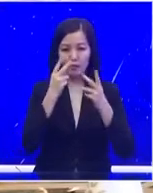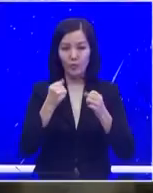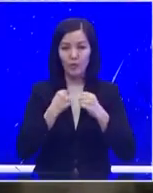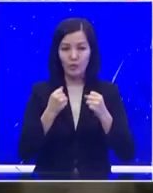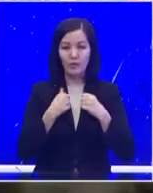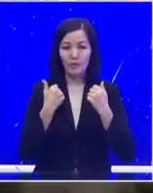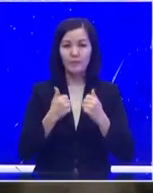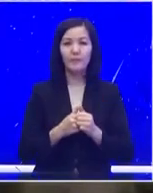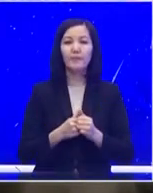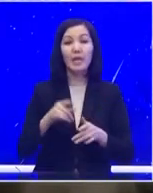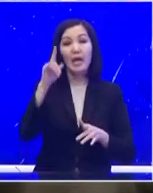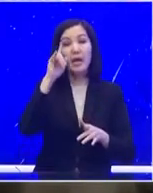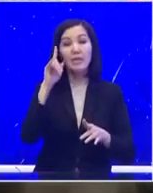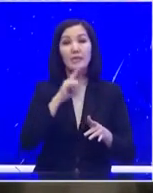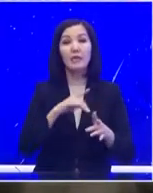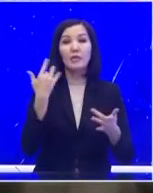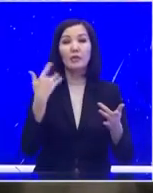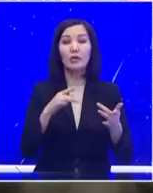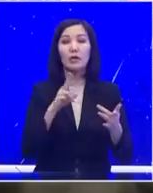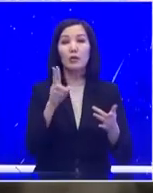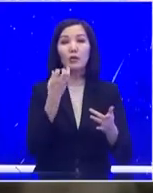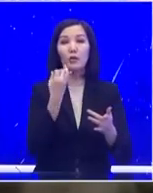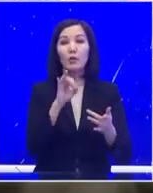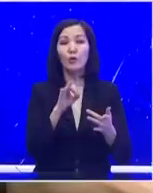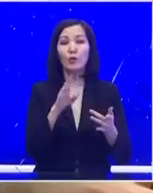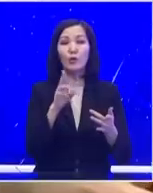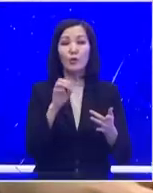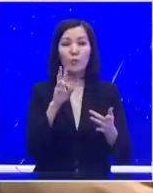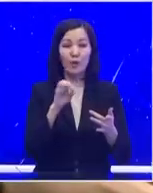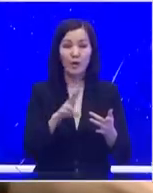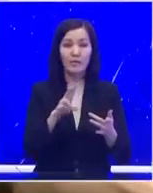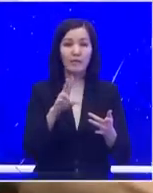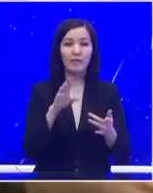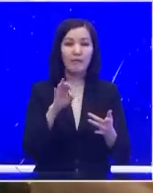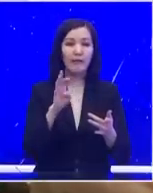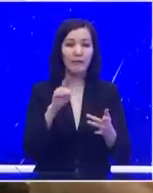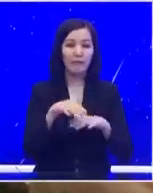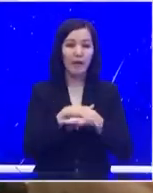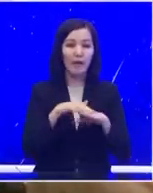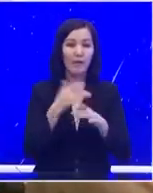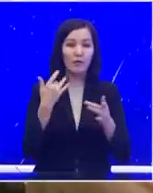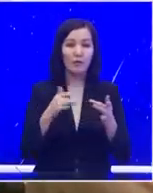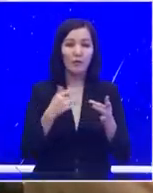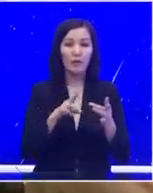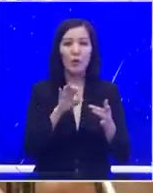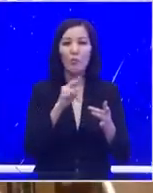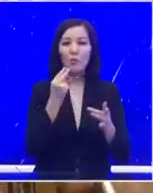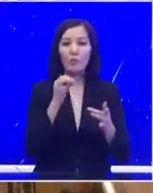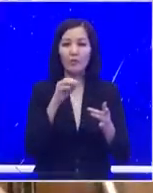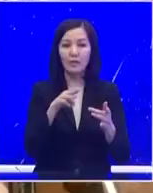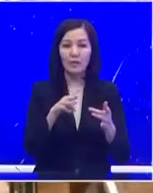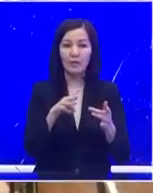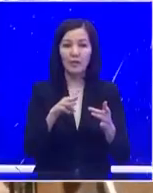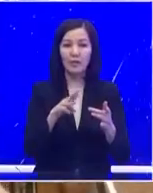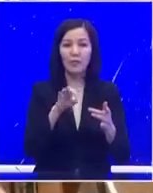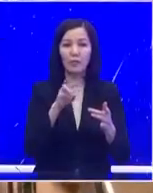негізі. Қазақтың ұлттық аспаптары күй атасы Құрманғазы, Тәттімбет, халық күйлерінен бастап Моцарт пен Гранадостың,